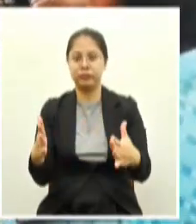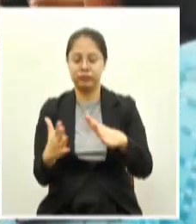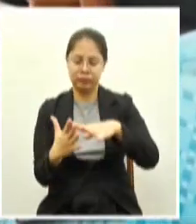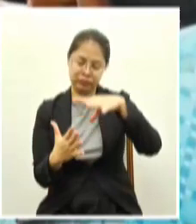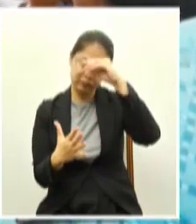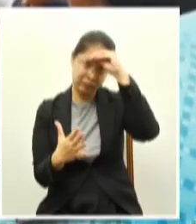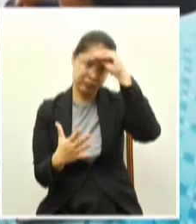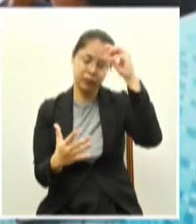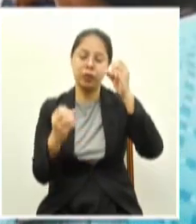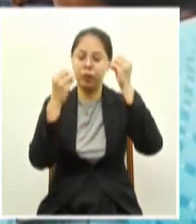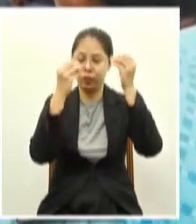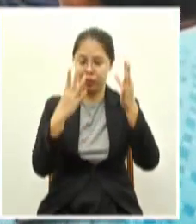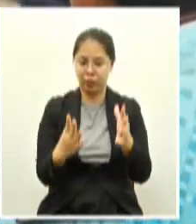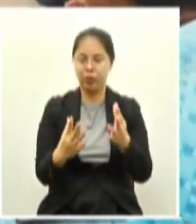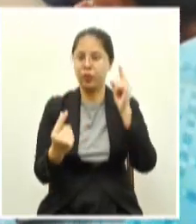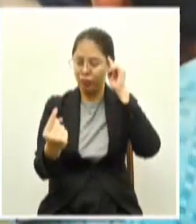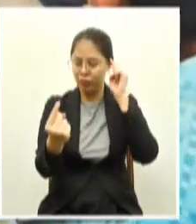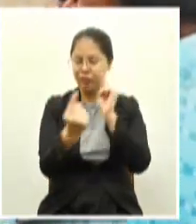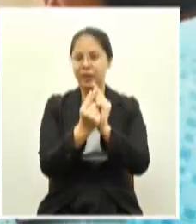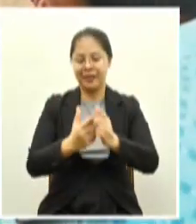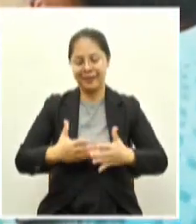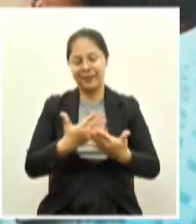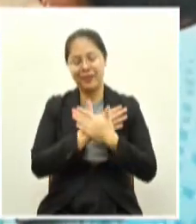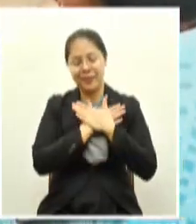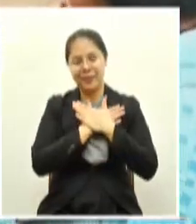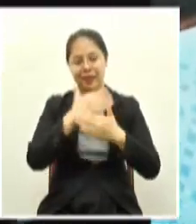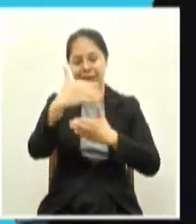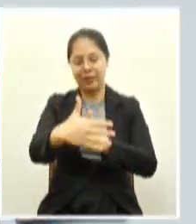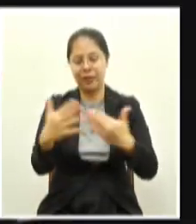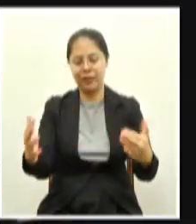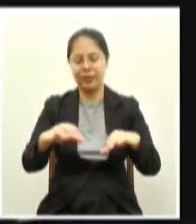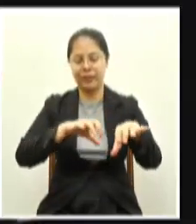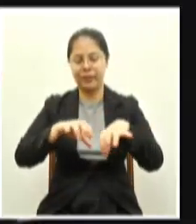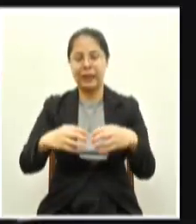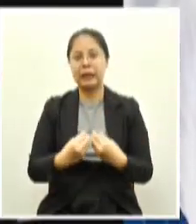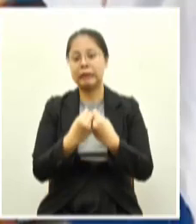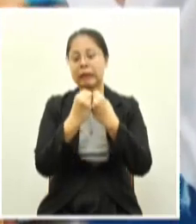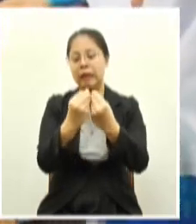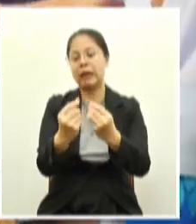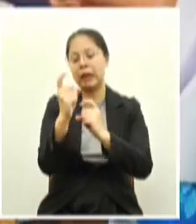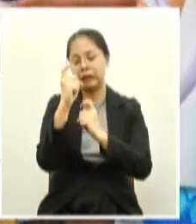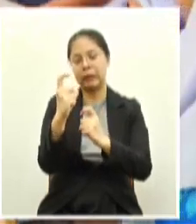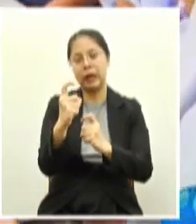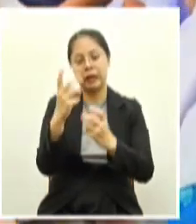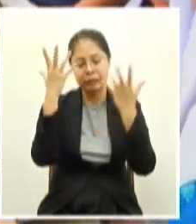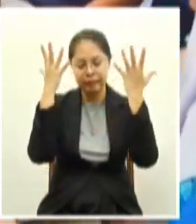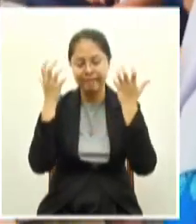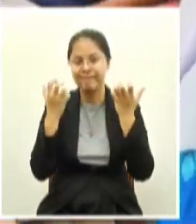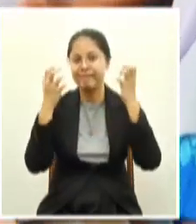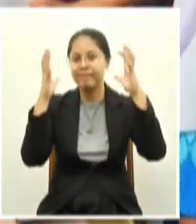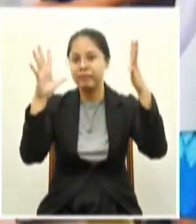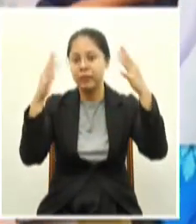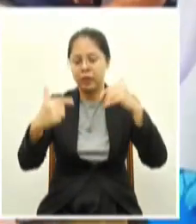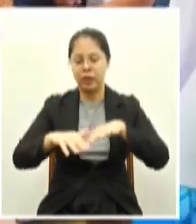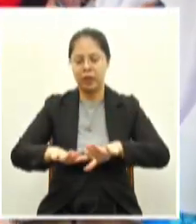งความรู้จักครูความรักจากนิเวศในห้องเรียนที่สร้างความปลอดภัยให้เด็กๆส่งผ่านเป็นความอิสระ